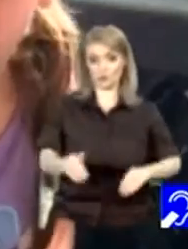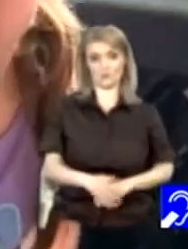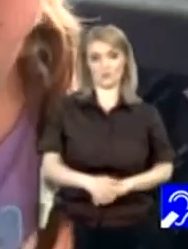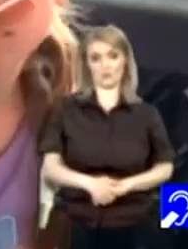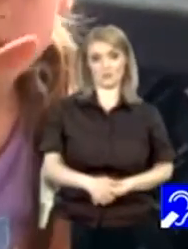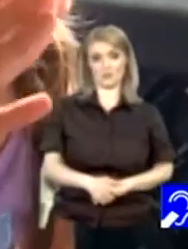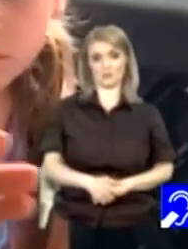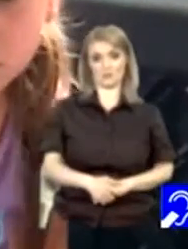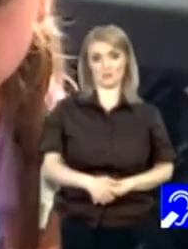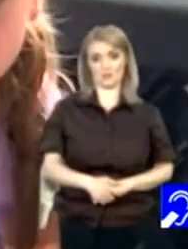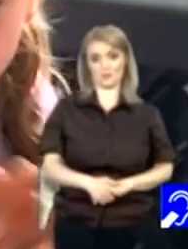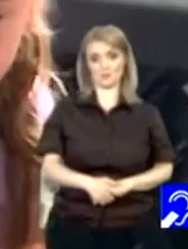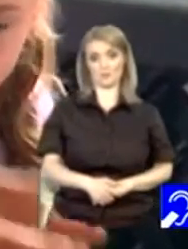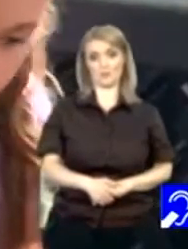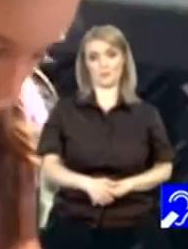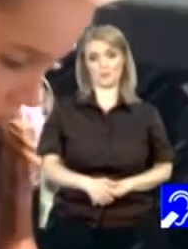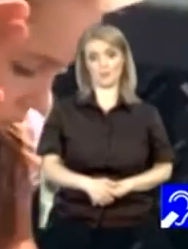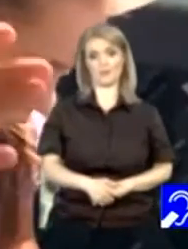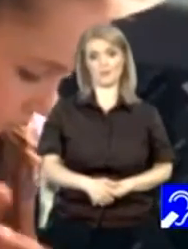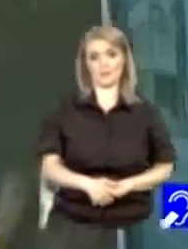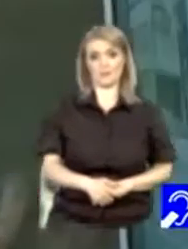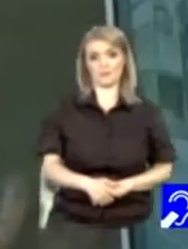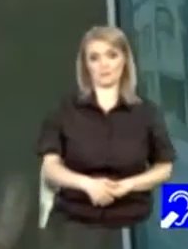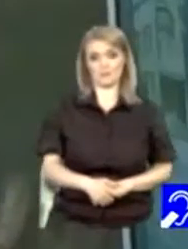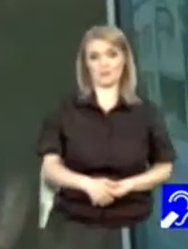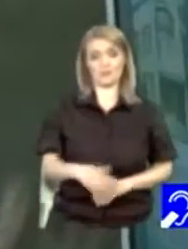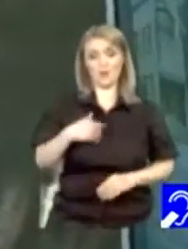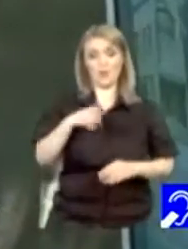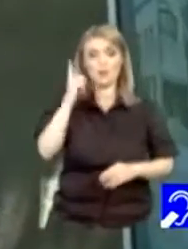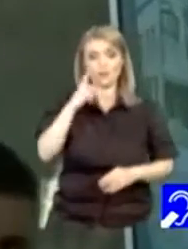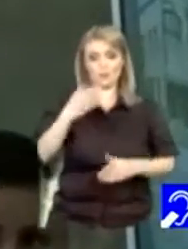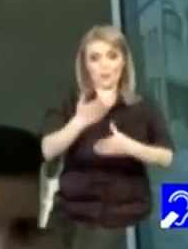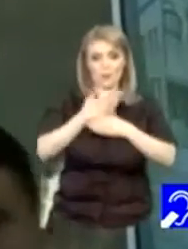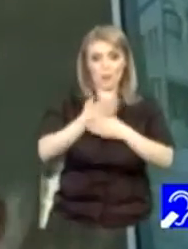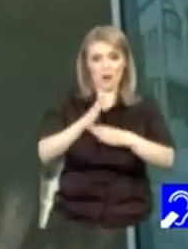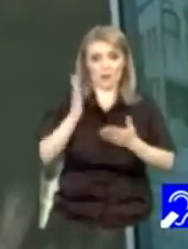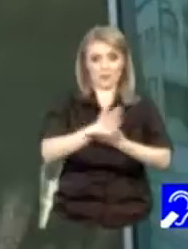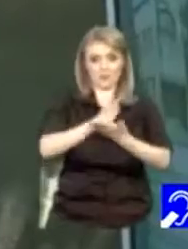mamă 7 ani și-a de rând. Și n-am nici loc de casă și trăiesc la mamă acasă. Aș dori